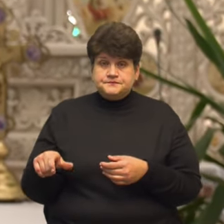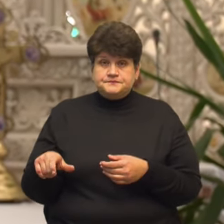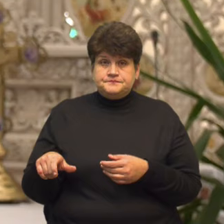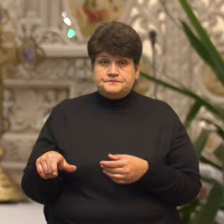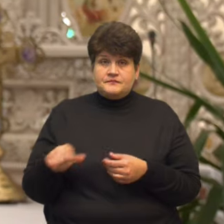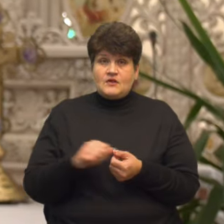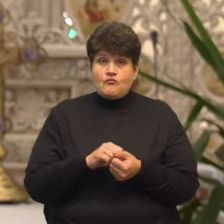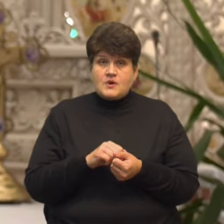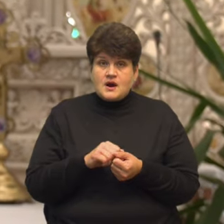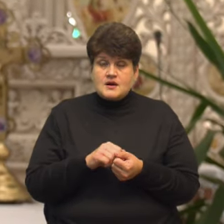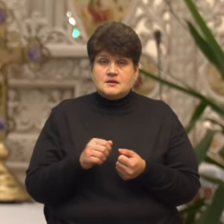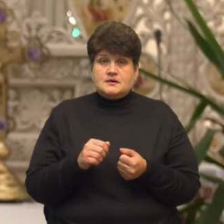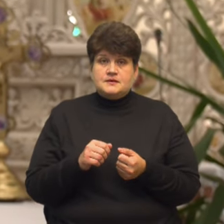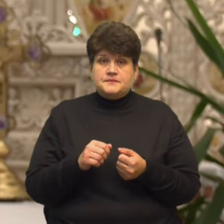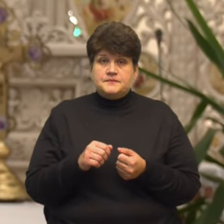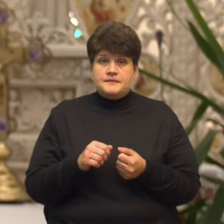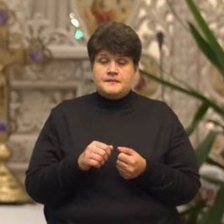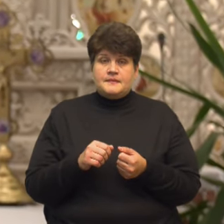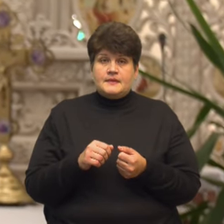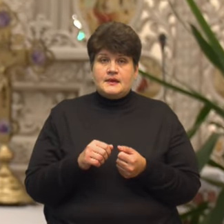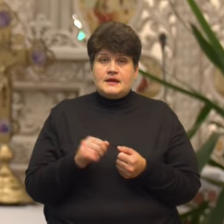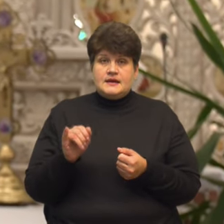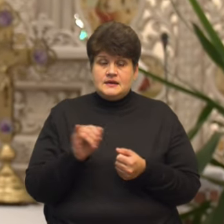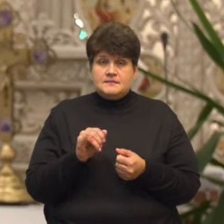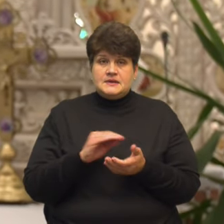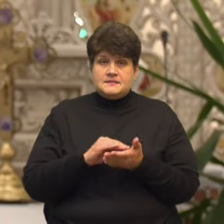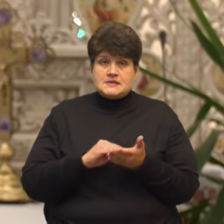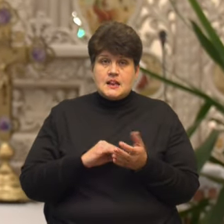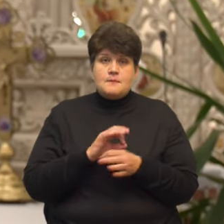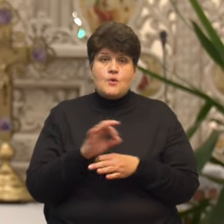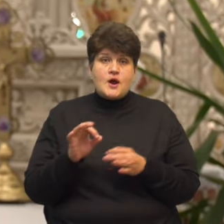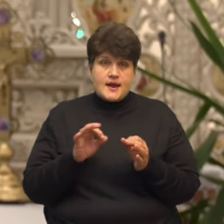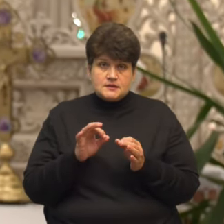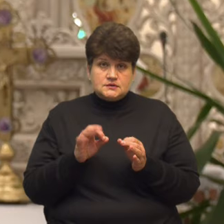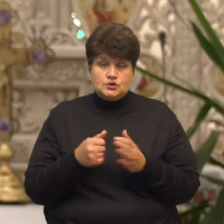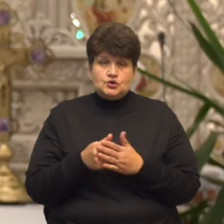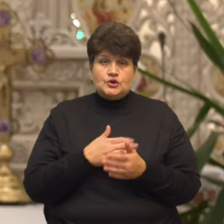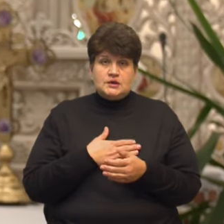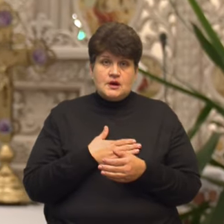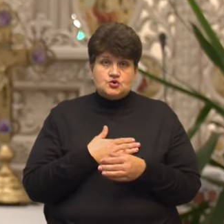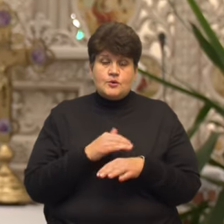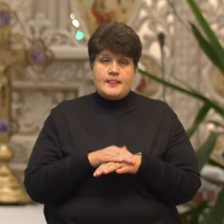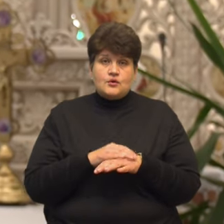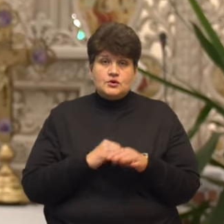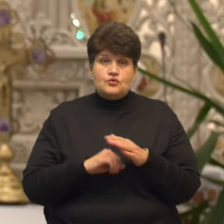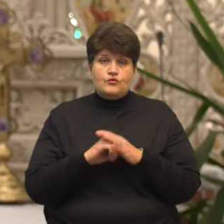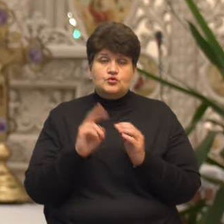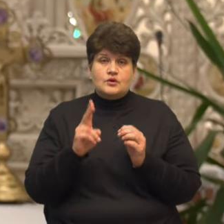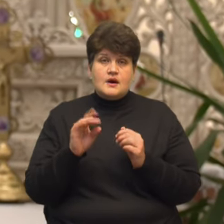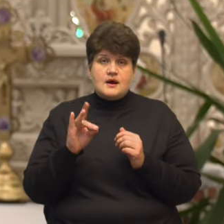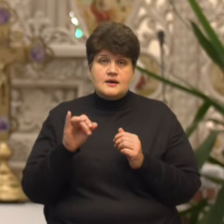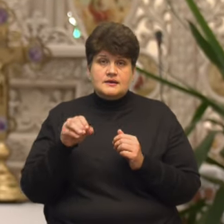правильніпо правильні ми написали проект до нашого благодійного фонду хартас який